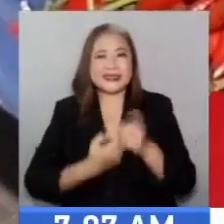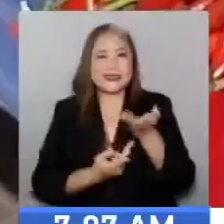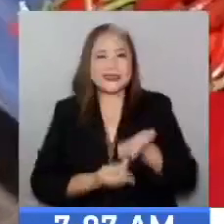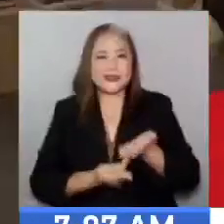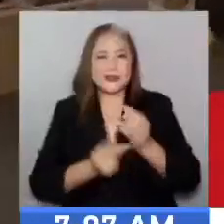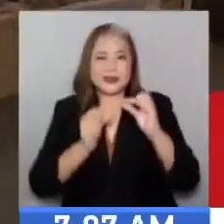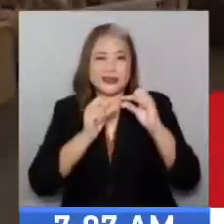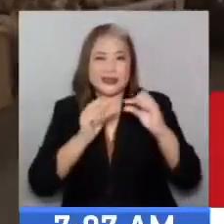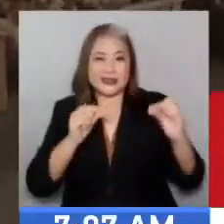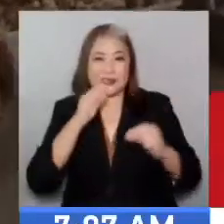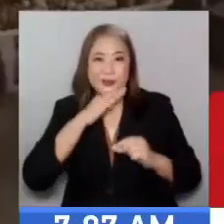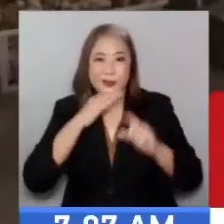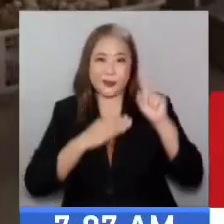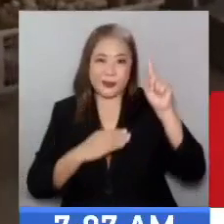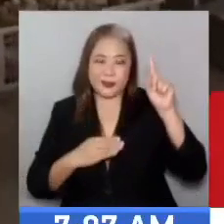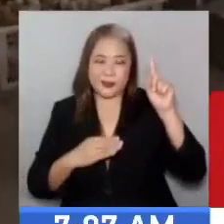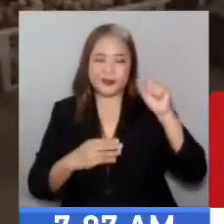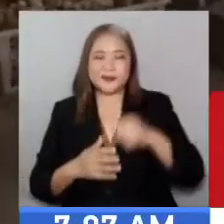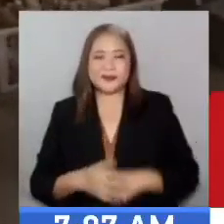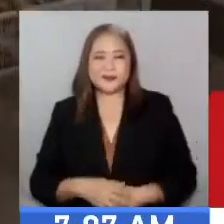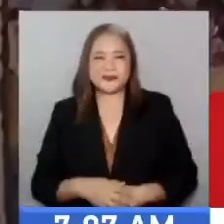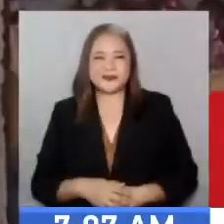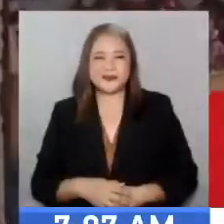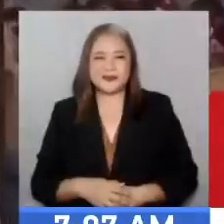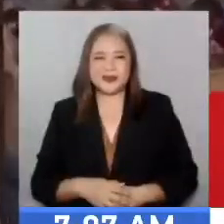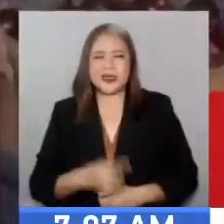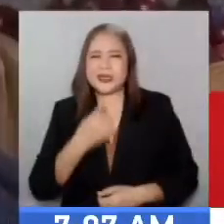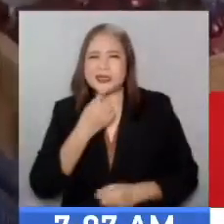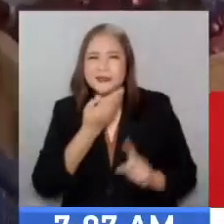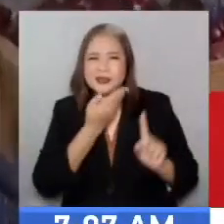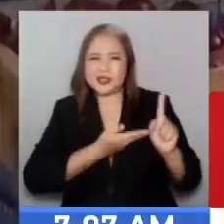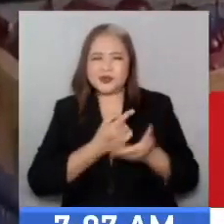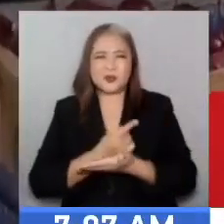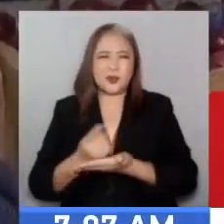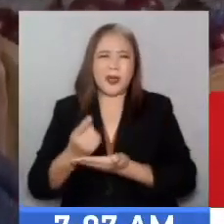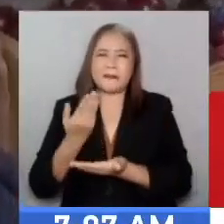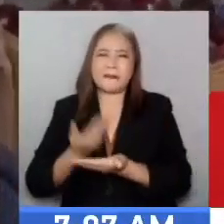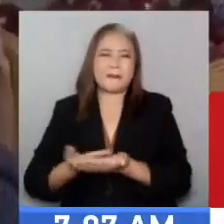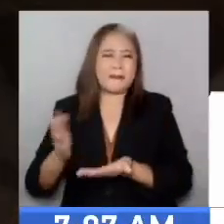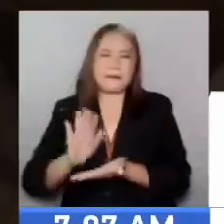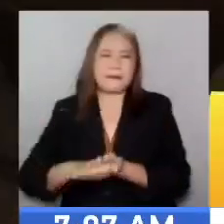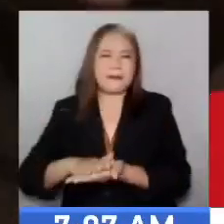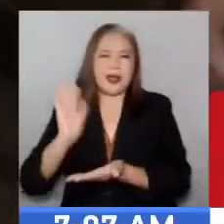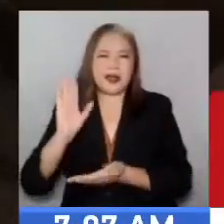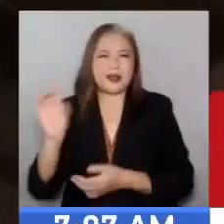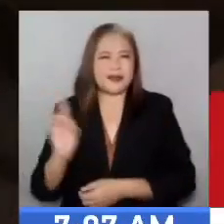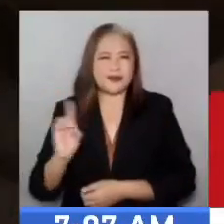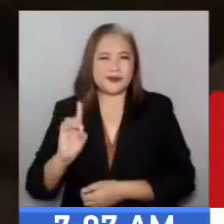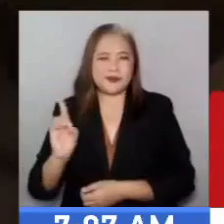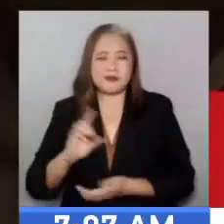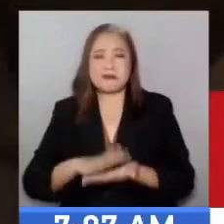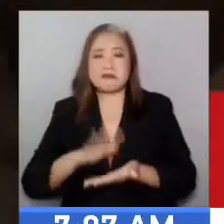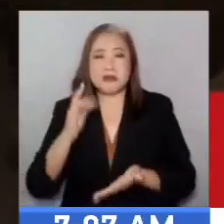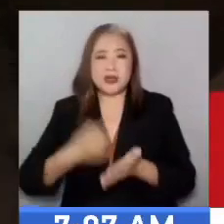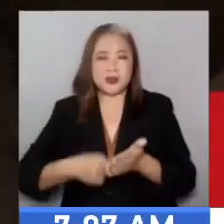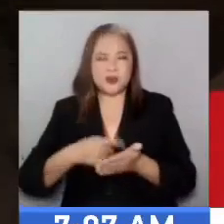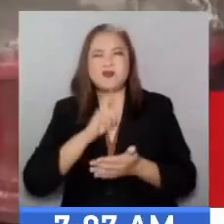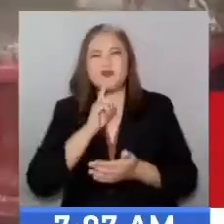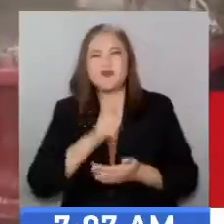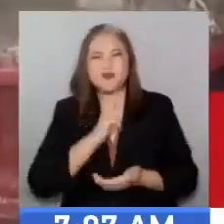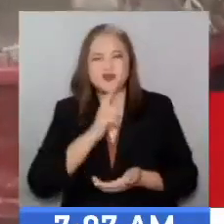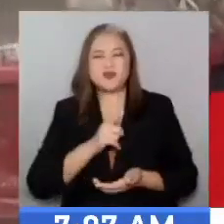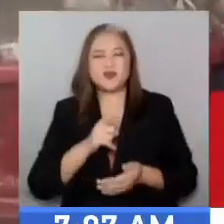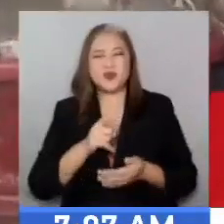na nagtitindang si Jen, ilang linggo nang mataas ang kuha nila sa supplier sa Divisoria. Sa taas ng presyo, tumumal daw talaga ang bentahan. Ang